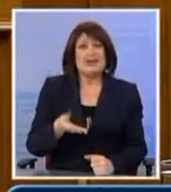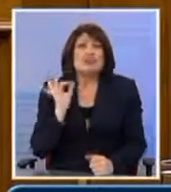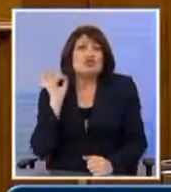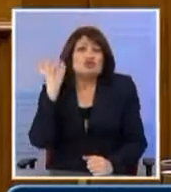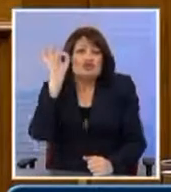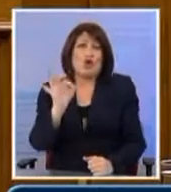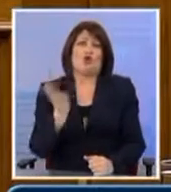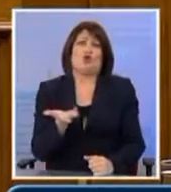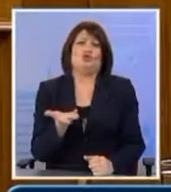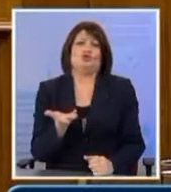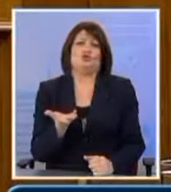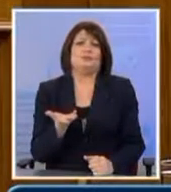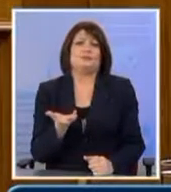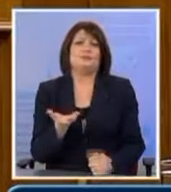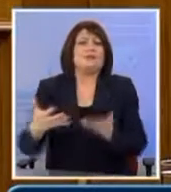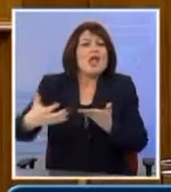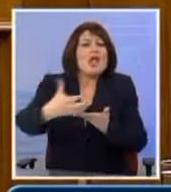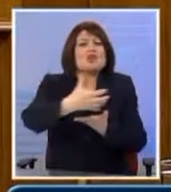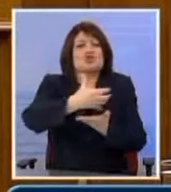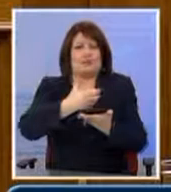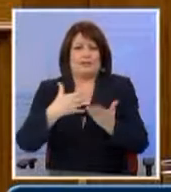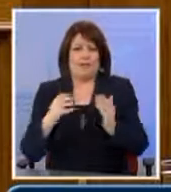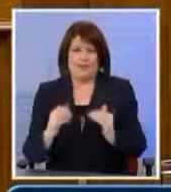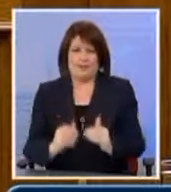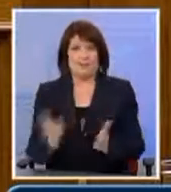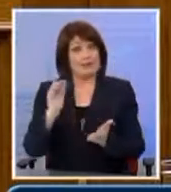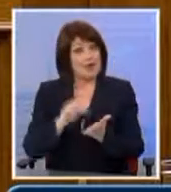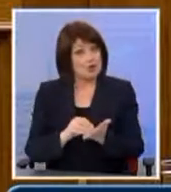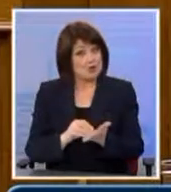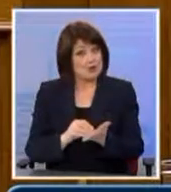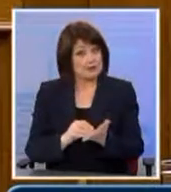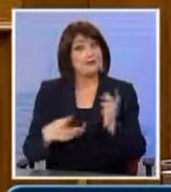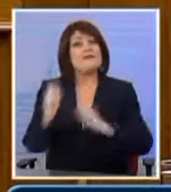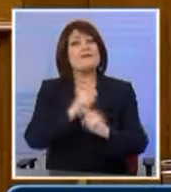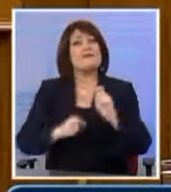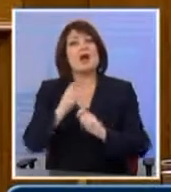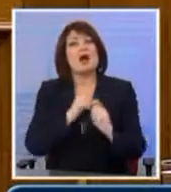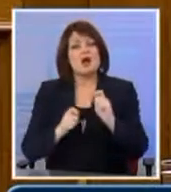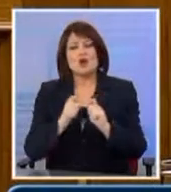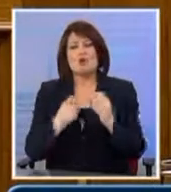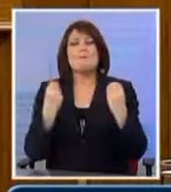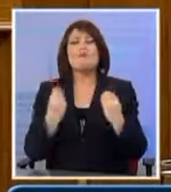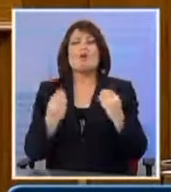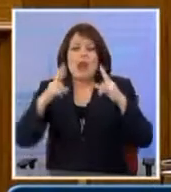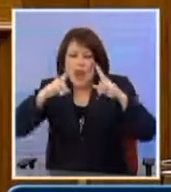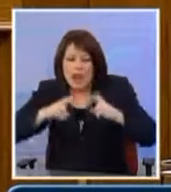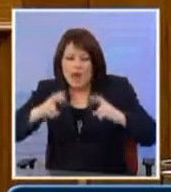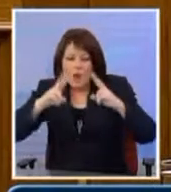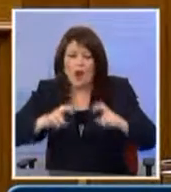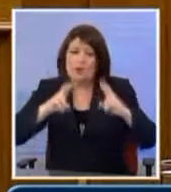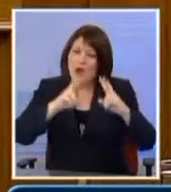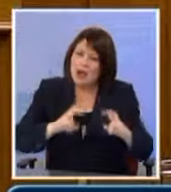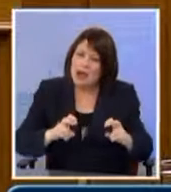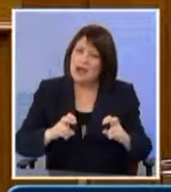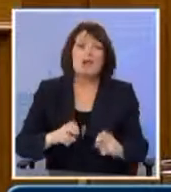στόχο όσον αφορά την συλλογή εσόδων. Επίσης, θεμελιώνουμε ένα συνεκτικότερο ελεκτικό δίκτυο, το οποίο κάνει